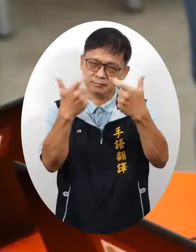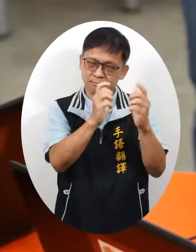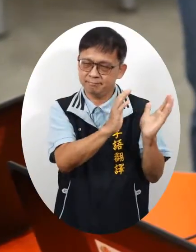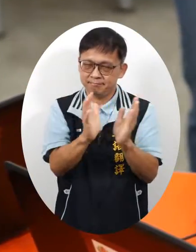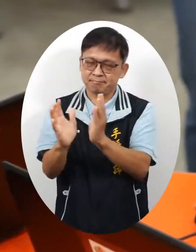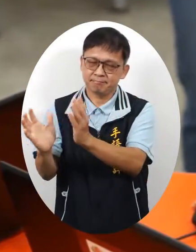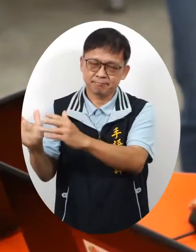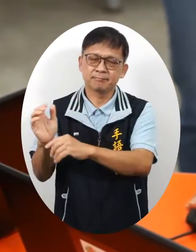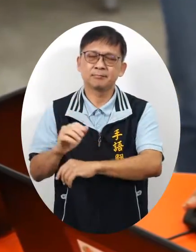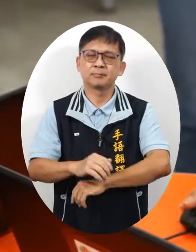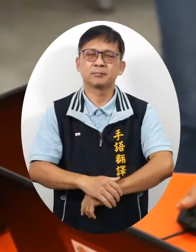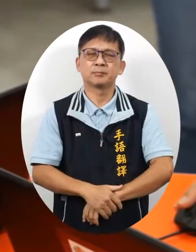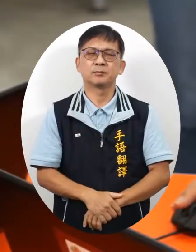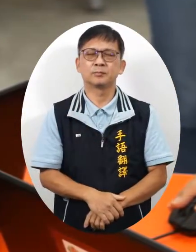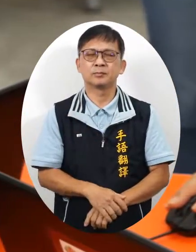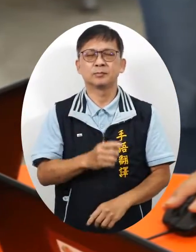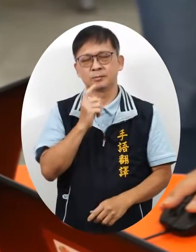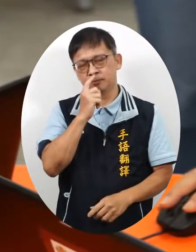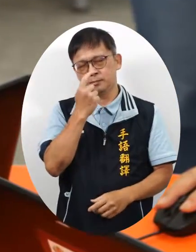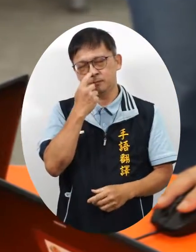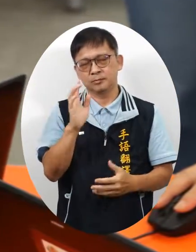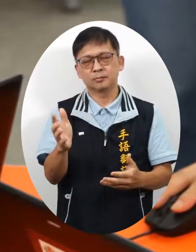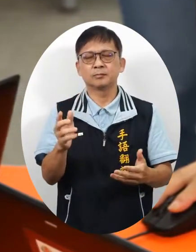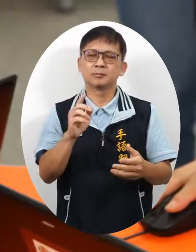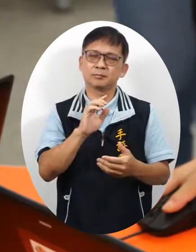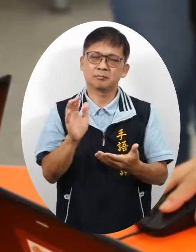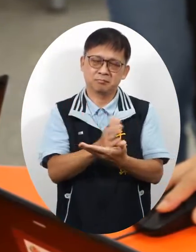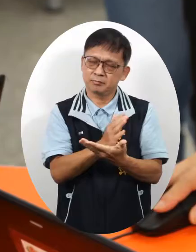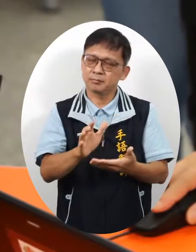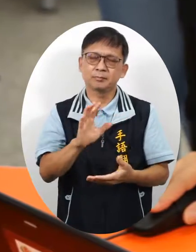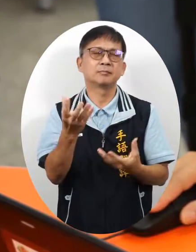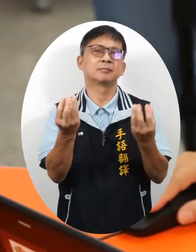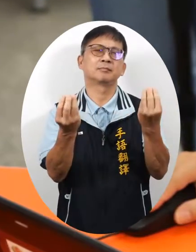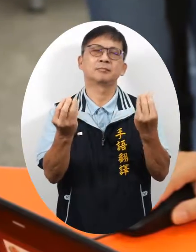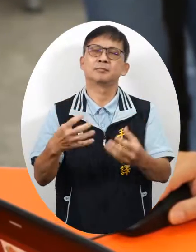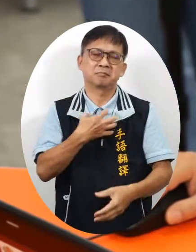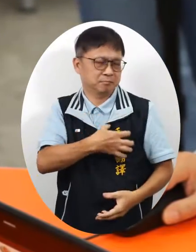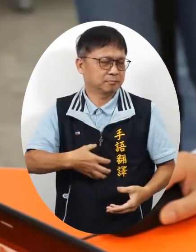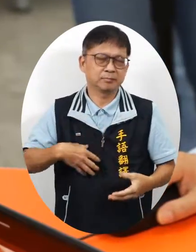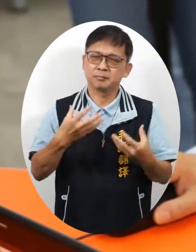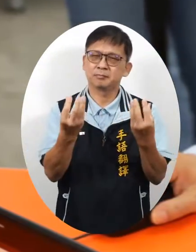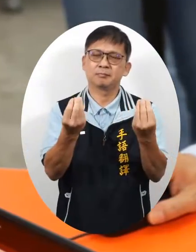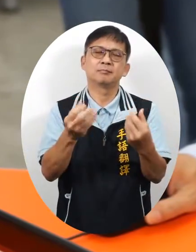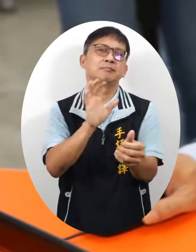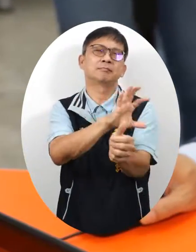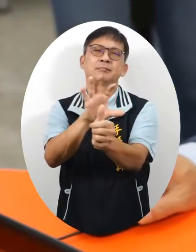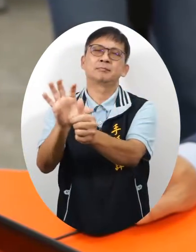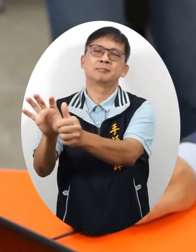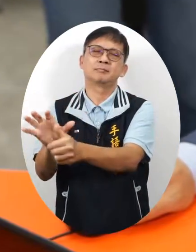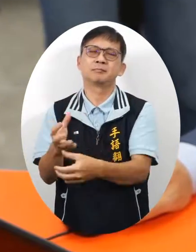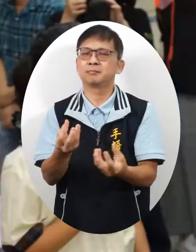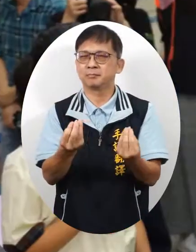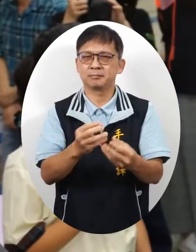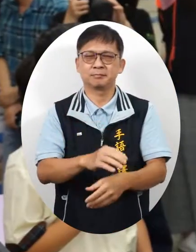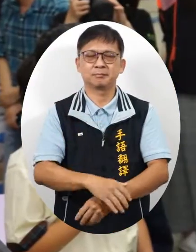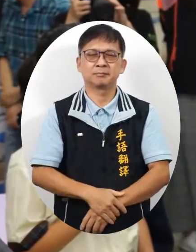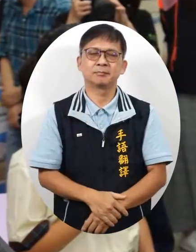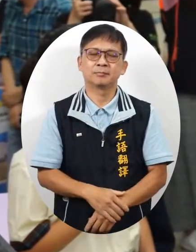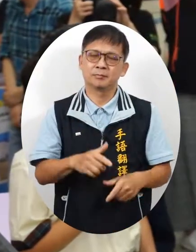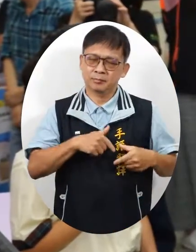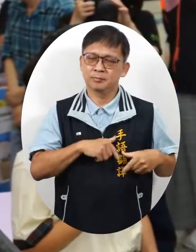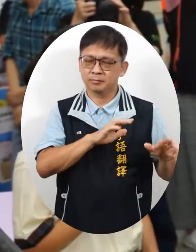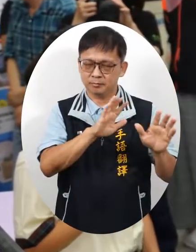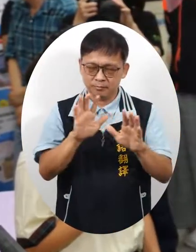存在的合理性，所以我们做任何事情才可以做到不批评、不埋怨、不责